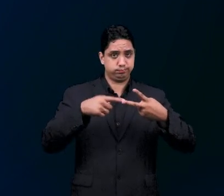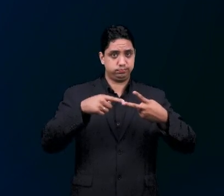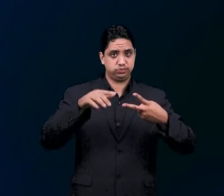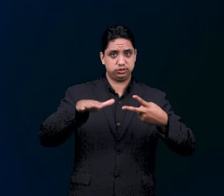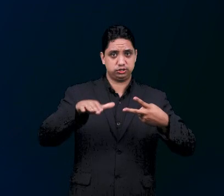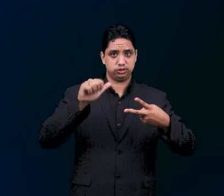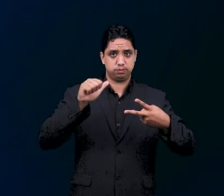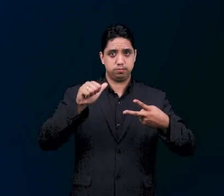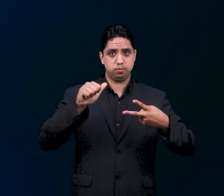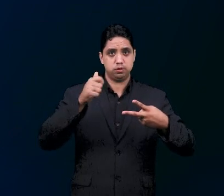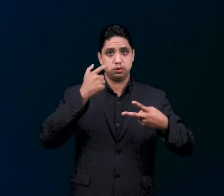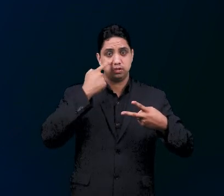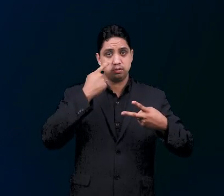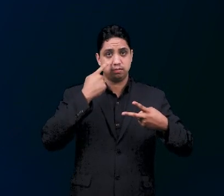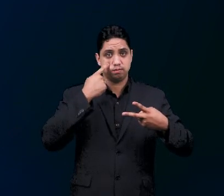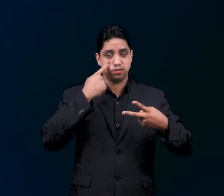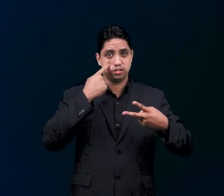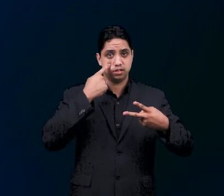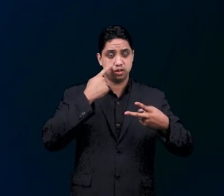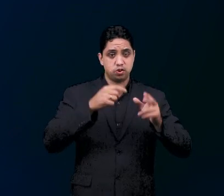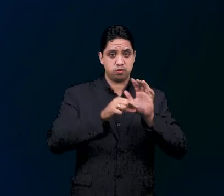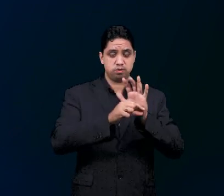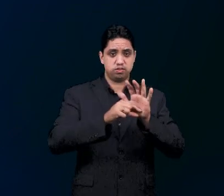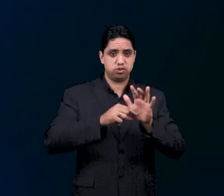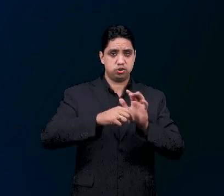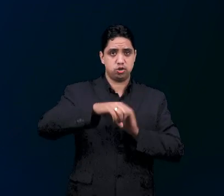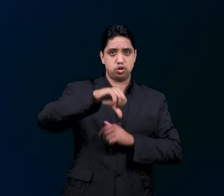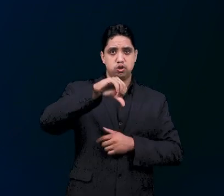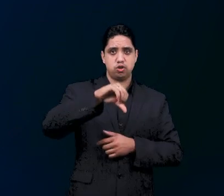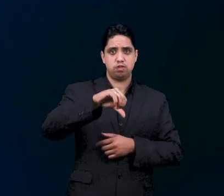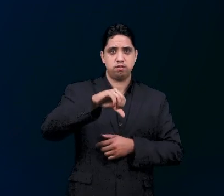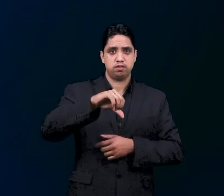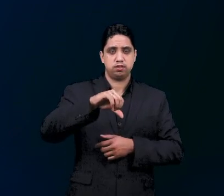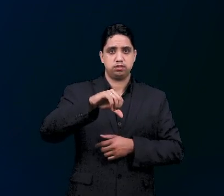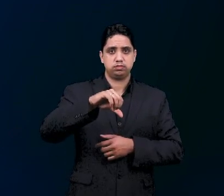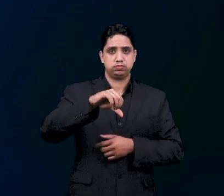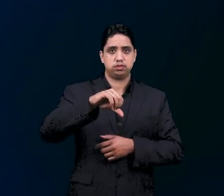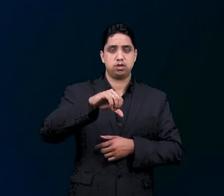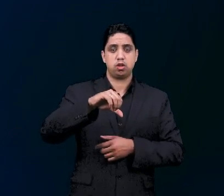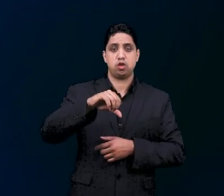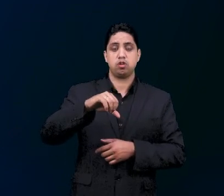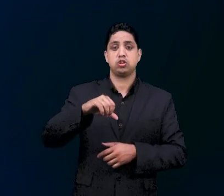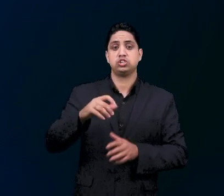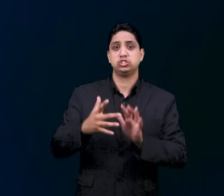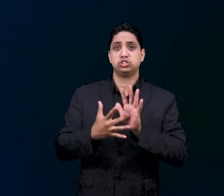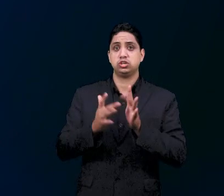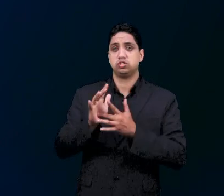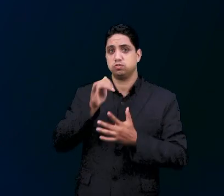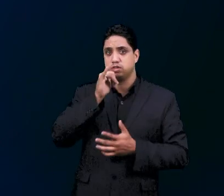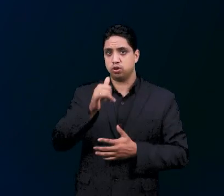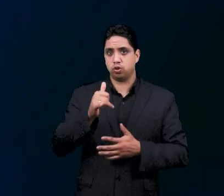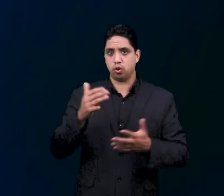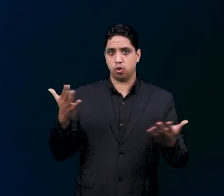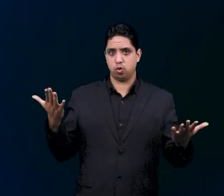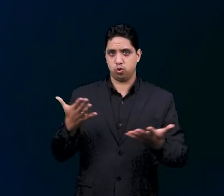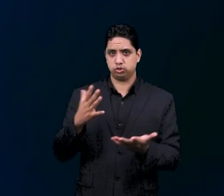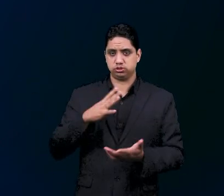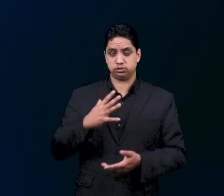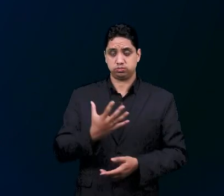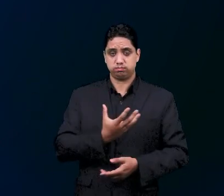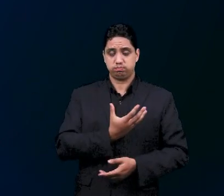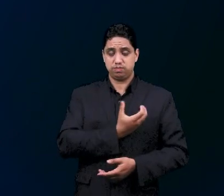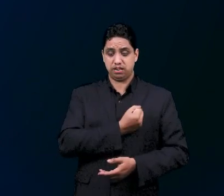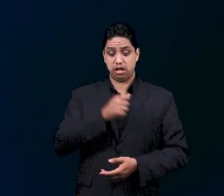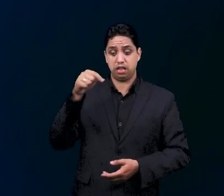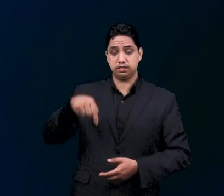Pendant l'appel, par rapport à l'appel, nous pouvons retrouver dans le verset 9, aujourd'hui le salut est venu dans